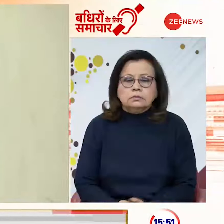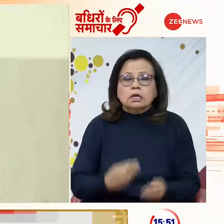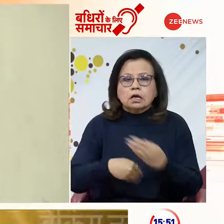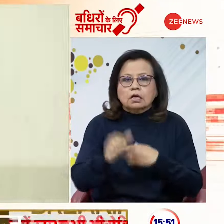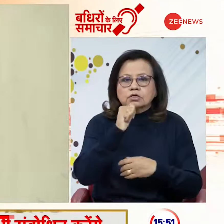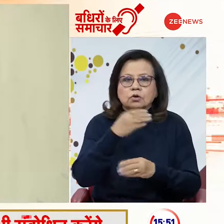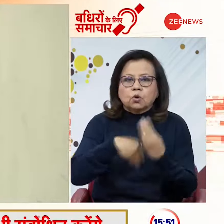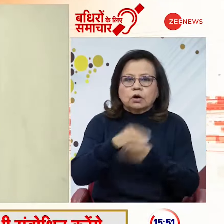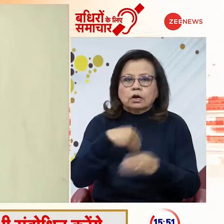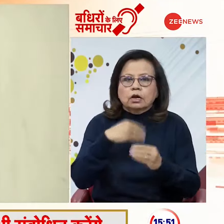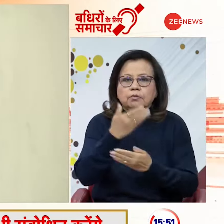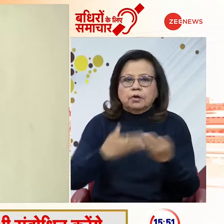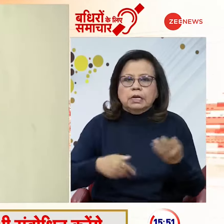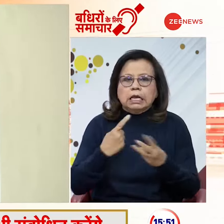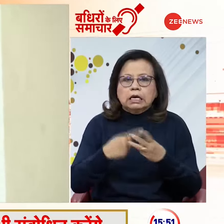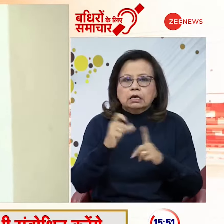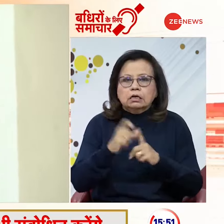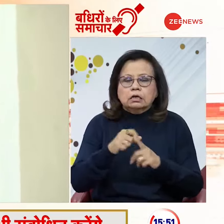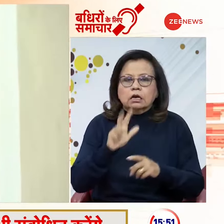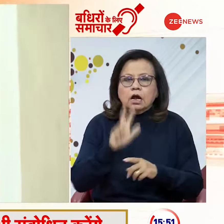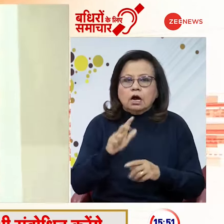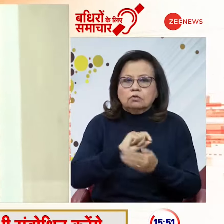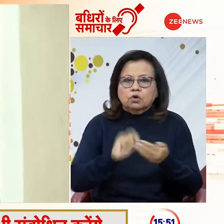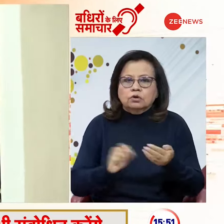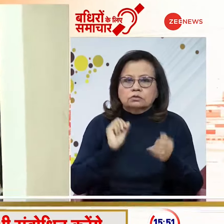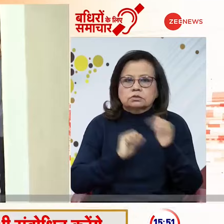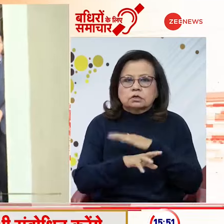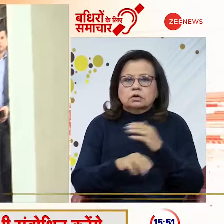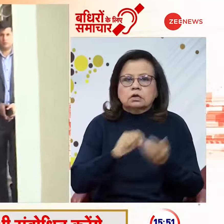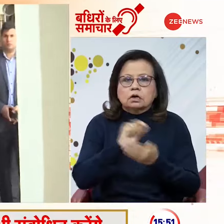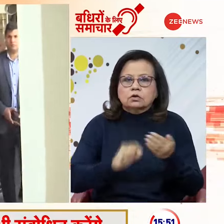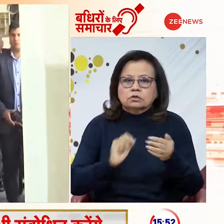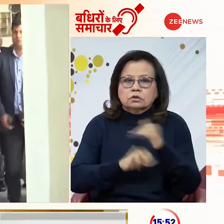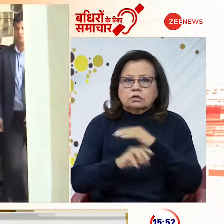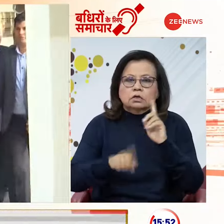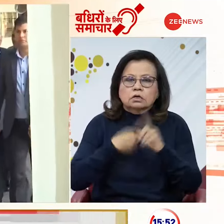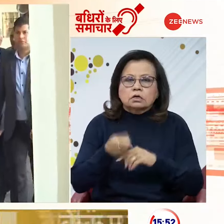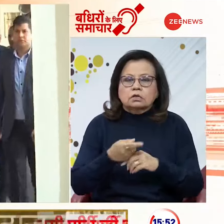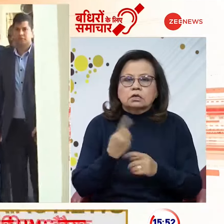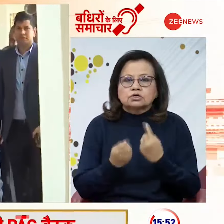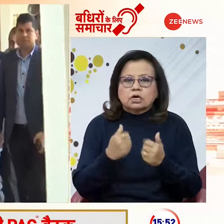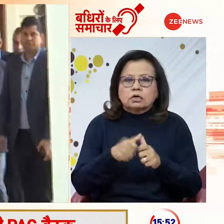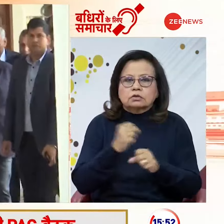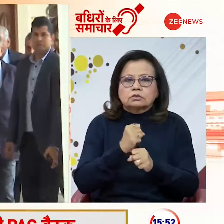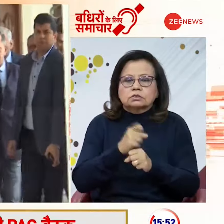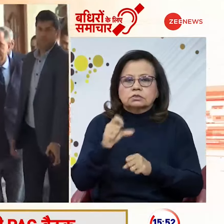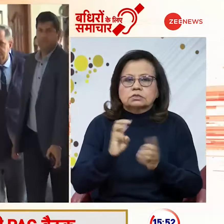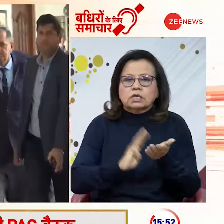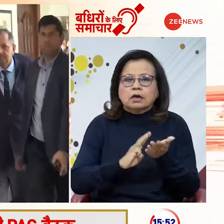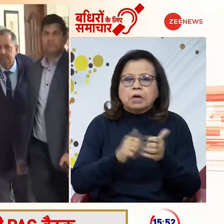कतित शराप घुटाला मामले में एडी ने आठमा समन्जारी किया है समन्जारी कर जाच एजेंसी ने सीम